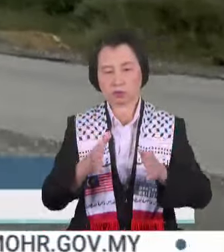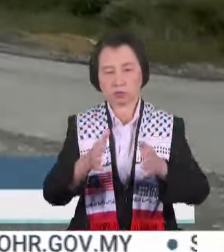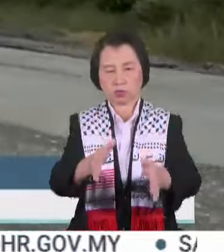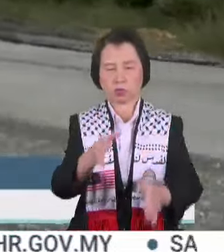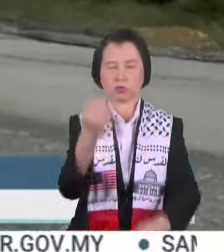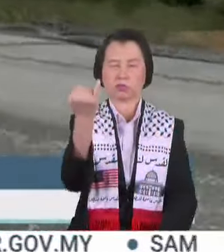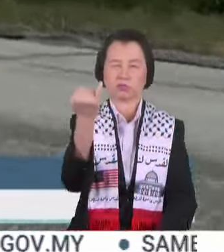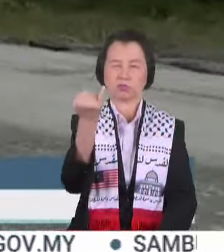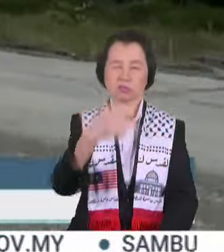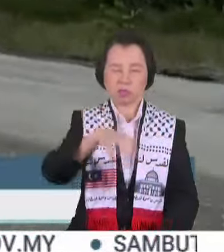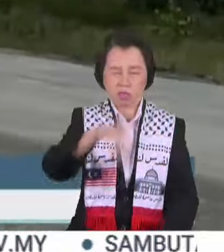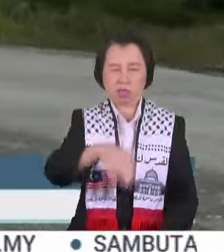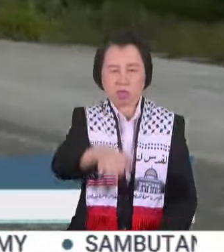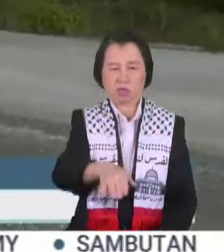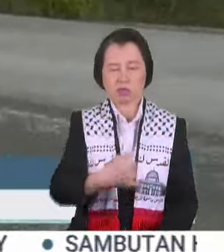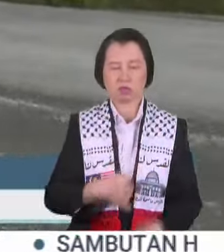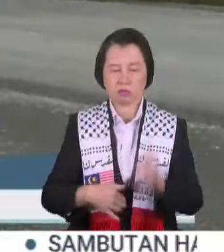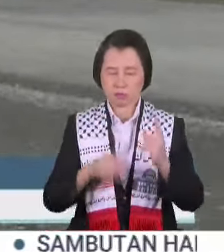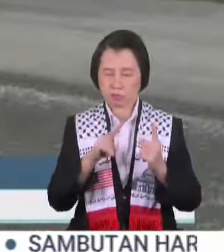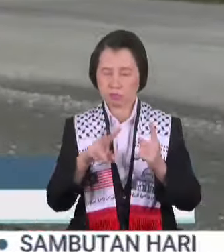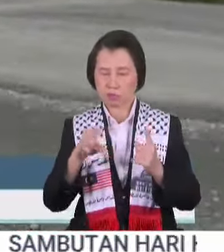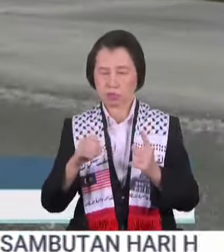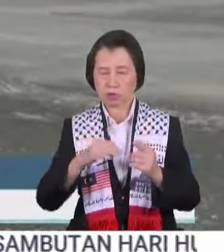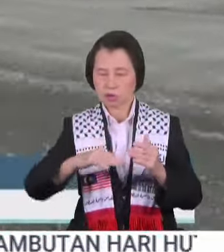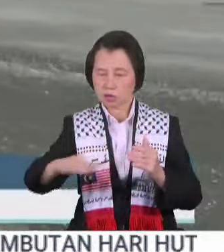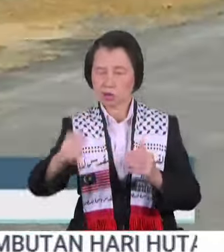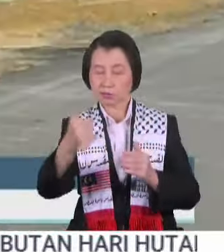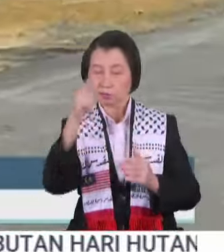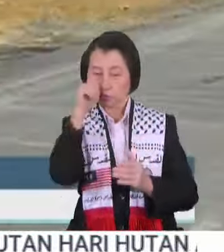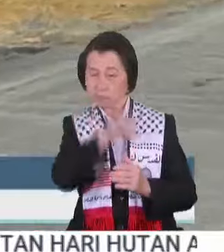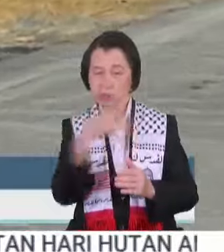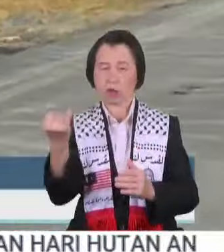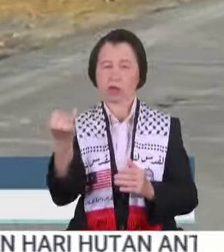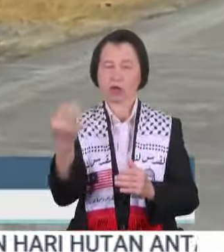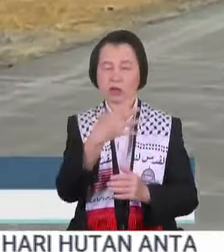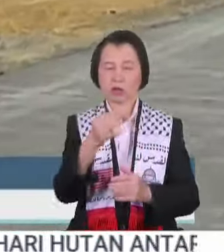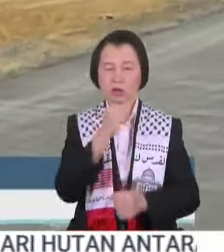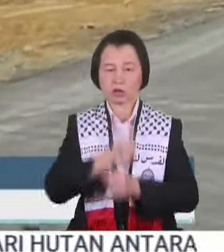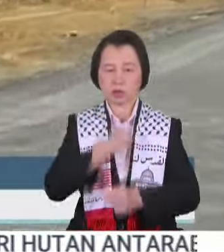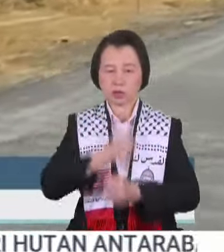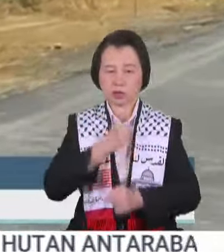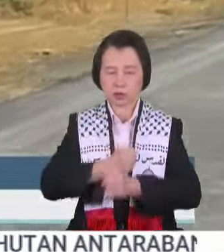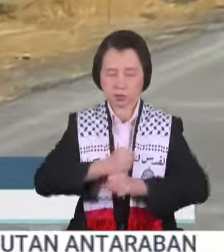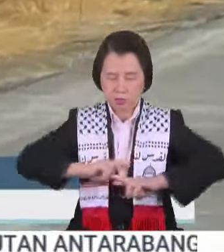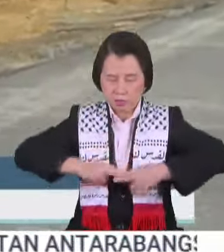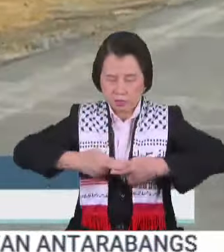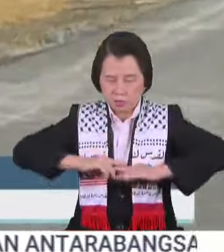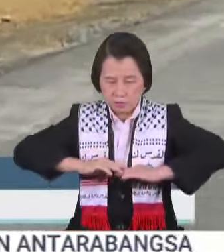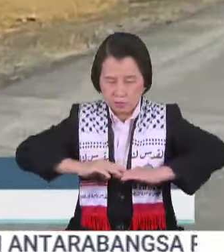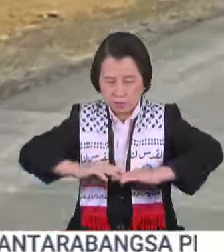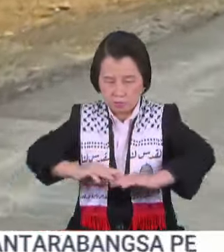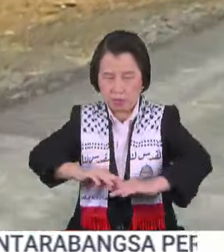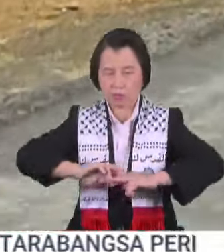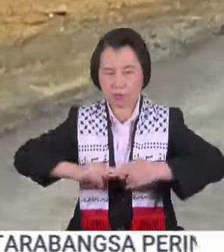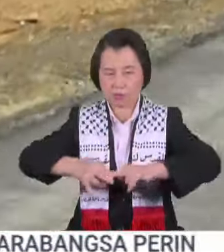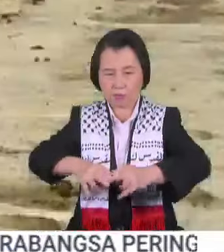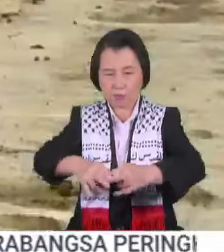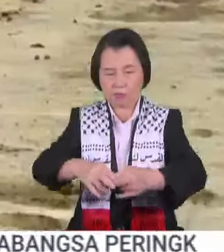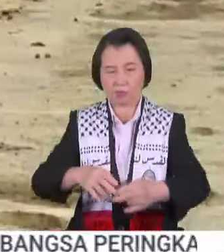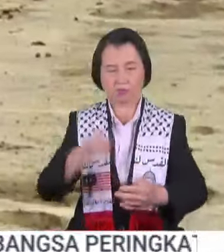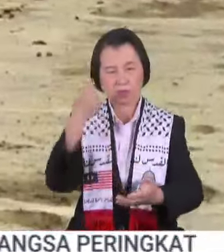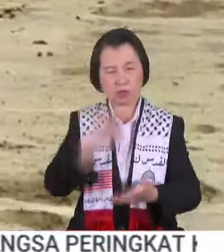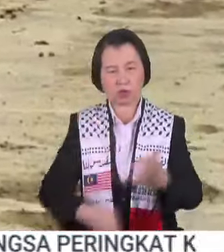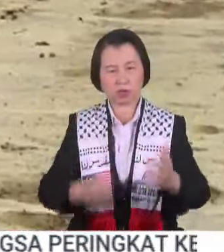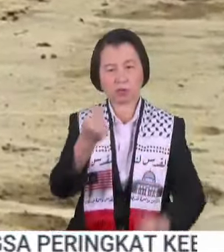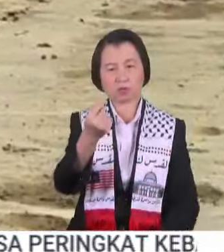teruk, 126 km dalam keadaan sangat kritikal dan kerja-kerja penyelenggaraan dan pembaikan menelan